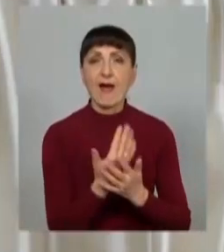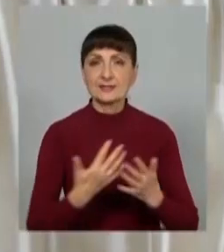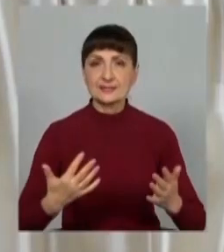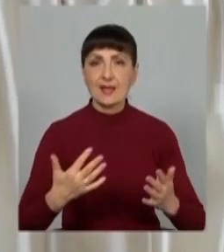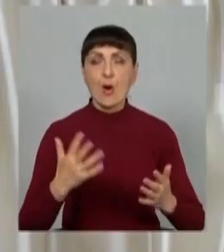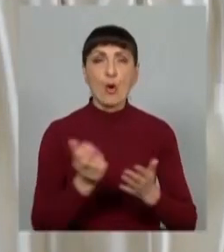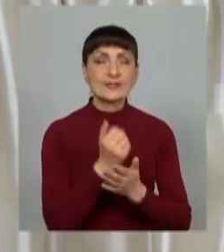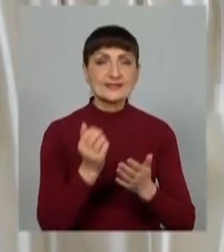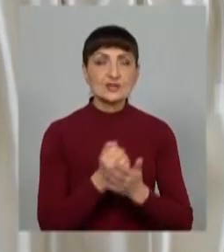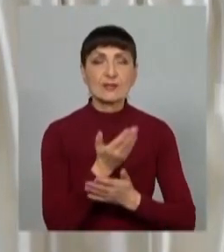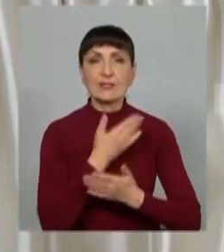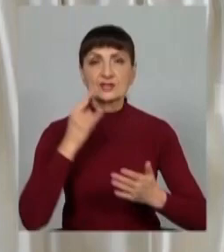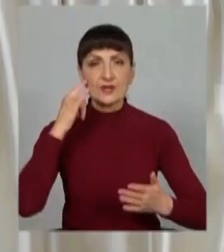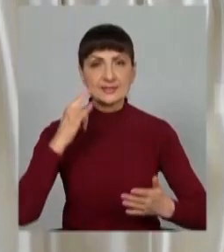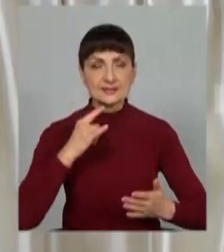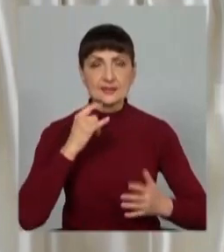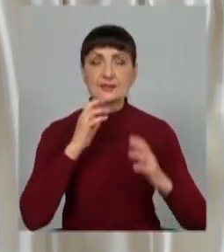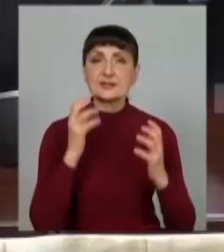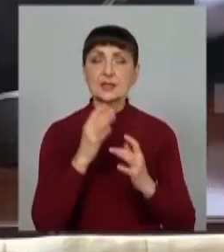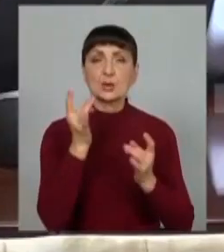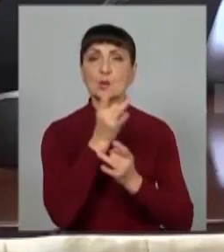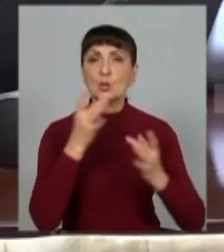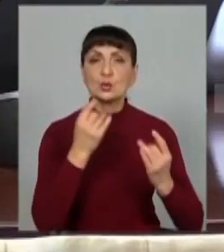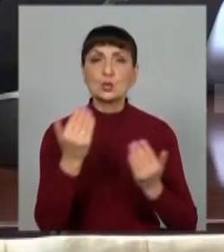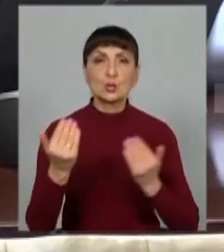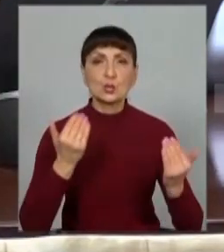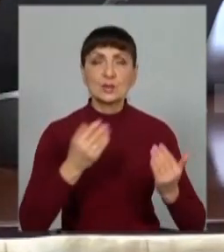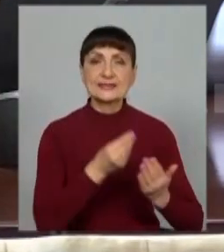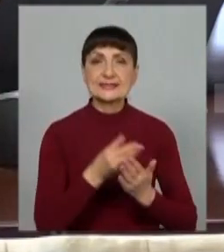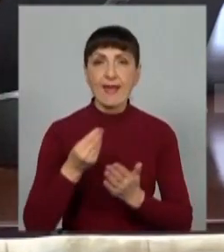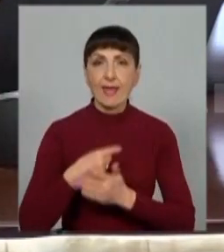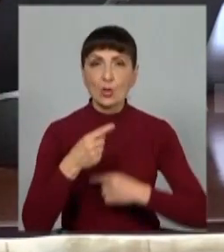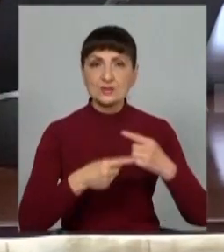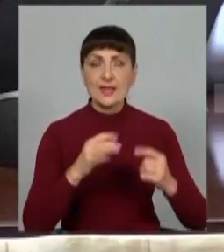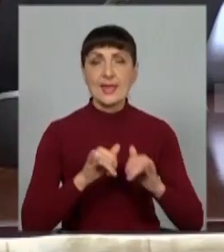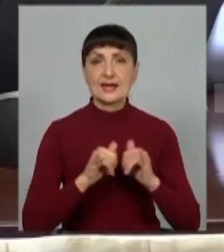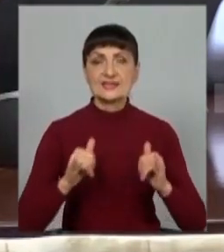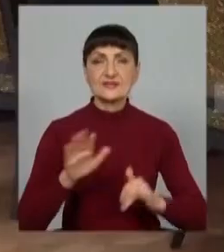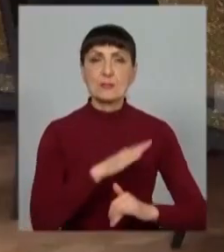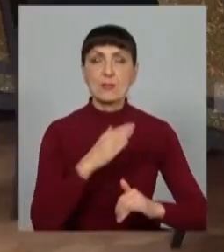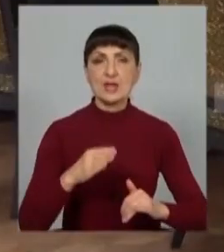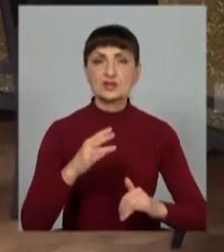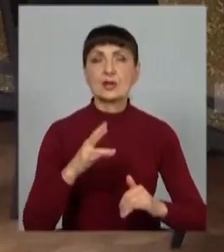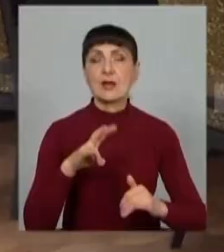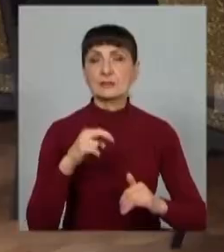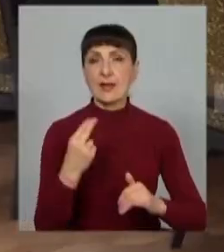зашла о достижениях нашей страны, сохранении культурных и традиционных ценностей и развитии межэтнических